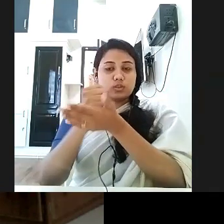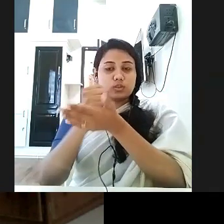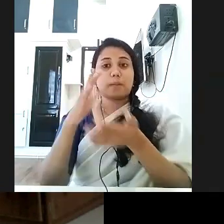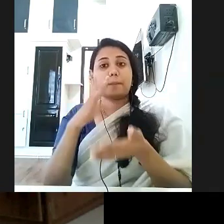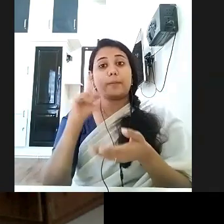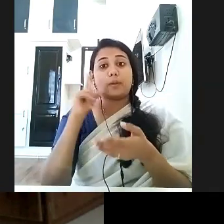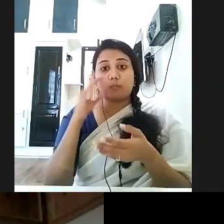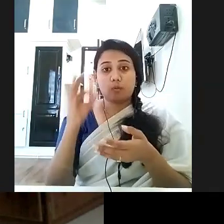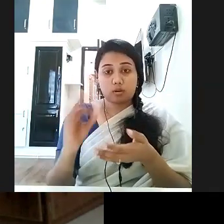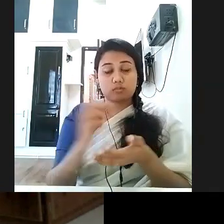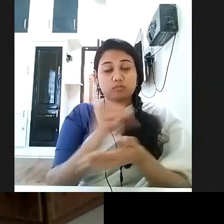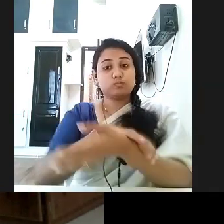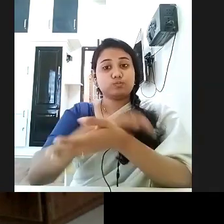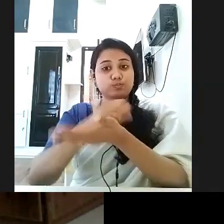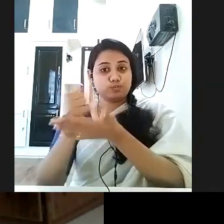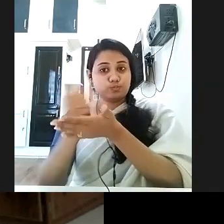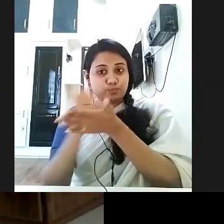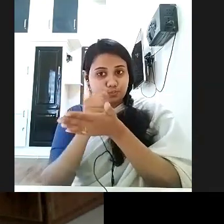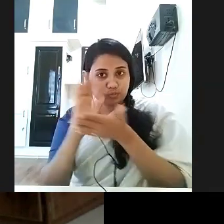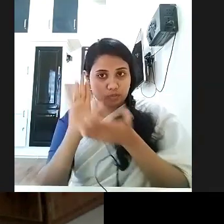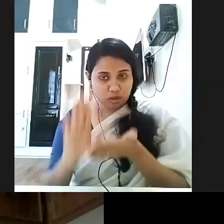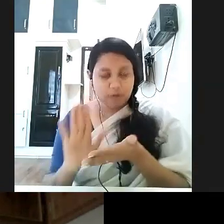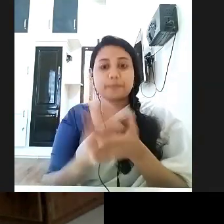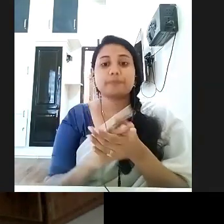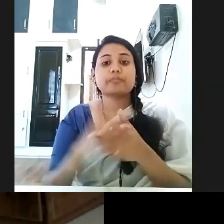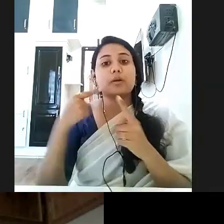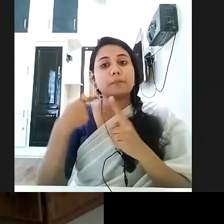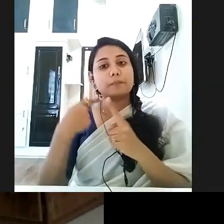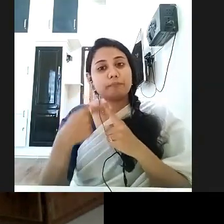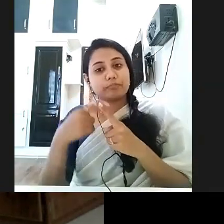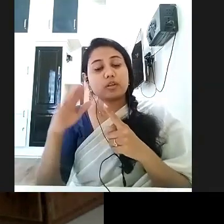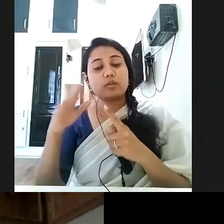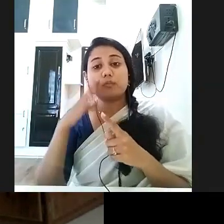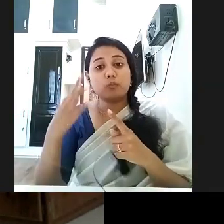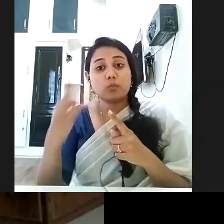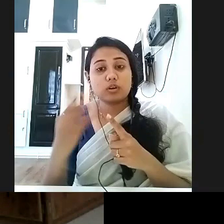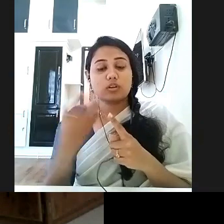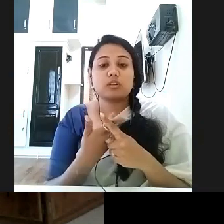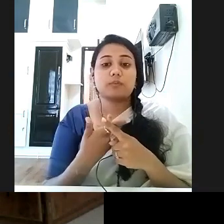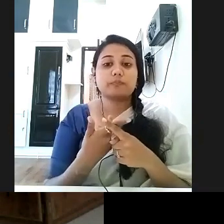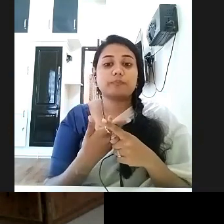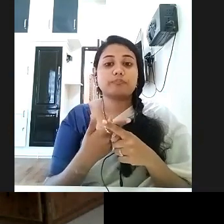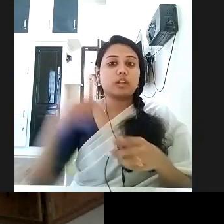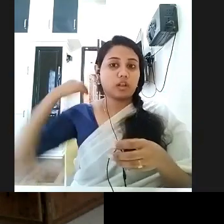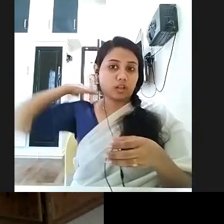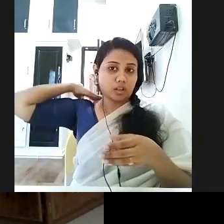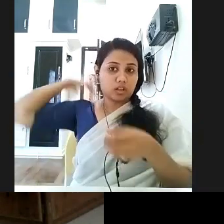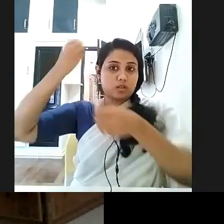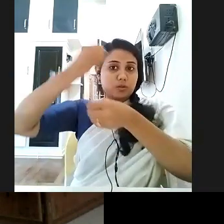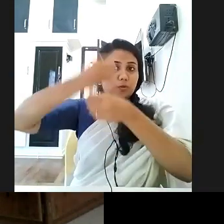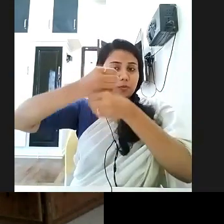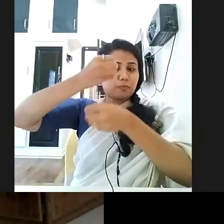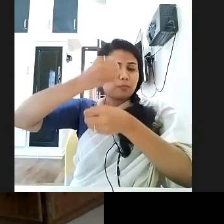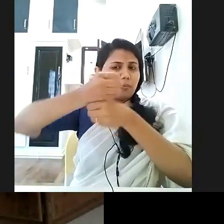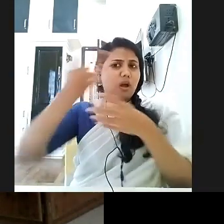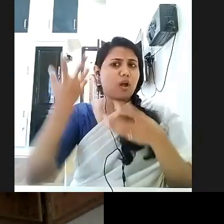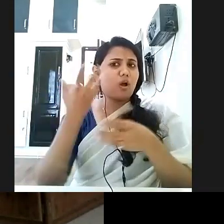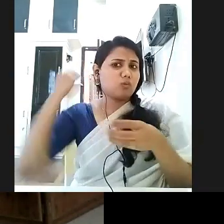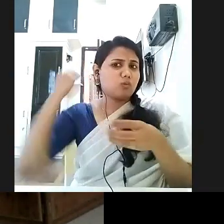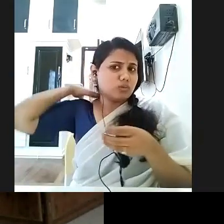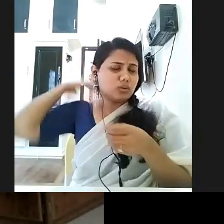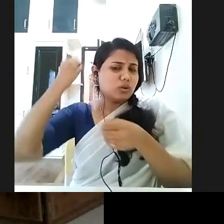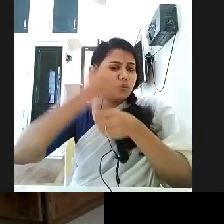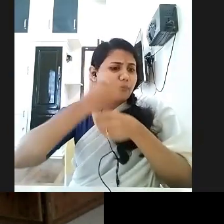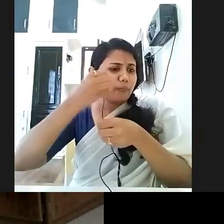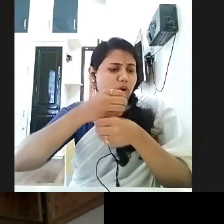ഇരിക്കുന്നത് കൊണ്ട് യു നീഡ് ഫിസിയോതെറാപ്പി ഫോർ ദാറ്റ്. ആൻഡ് ദ നെക്സ്റ്റ് മോസ്റ്റ് ഇമ്പോർട്ടൻറ്റ് തിങ് ഇസ് നിങ്ങളുടെ സ്പൈനിന്റെ സിറ്റുവേഷൻ ഇപ്പൊ എന്താണെന്നൊന്നും അസസ് ചെയ്യേണ്ടി